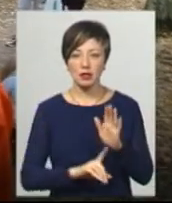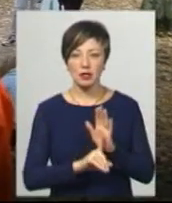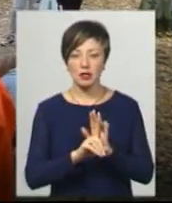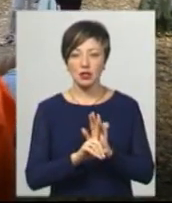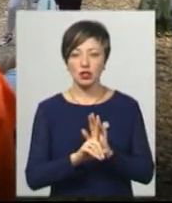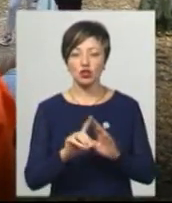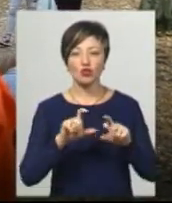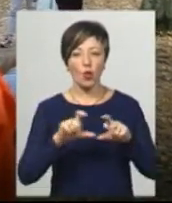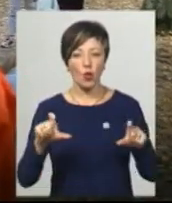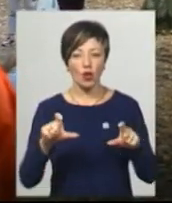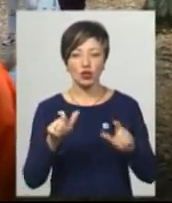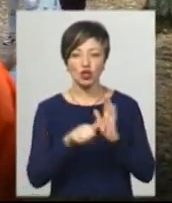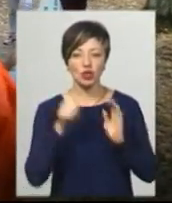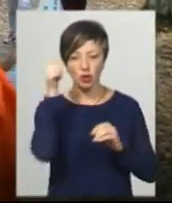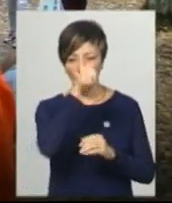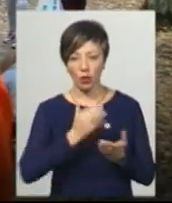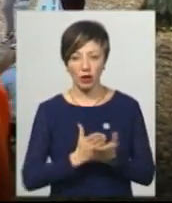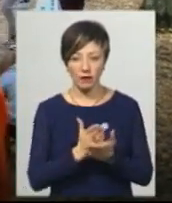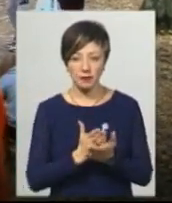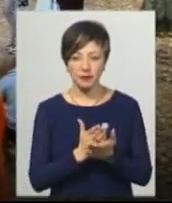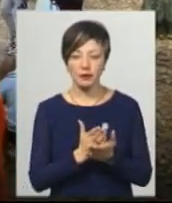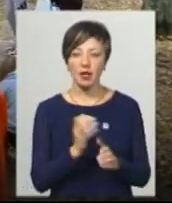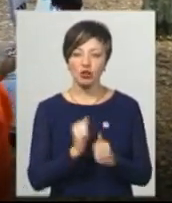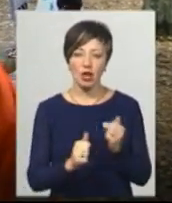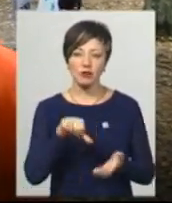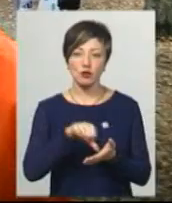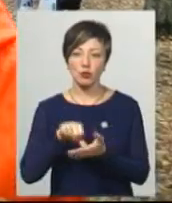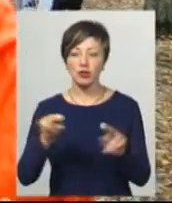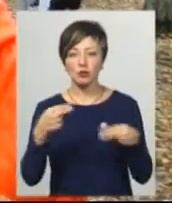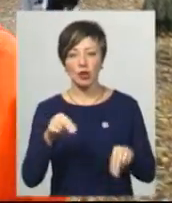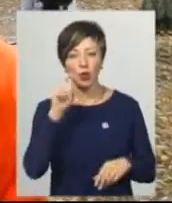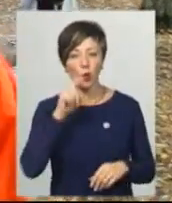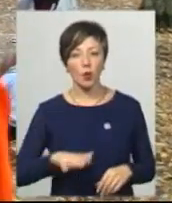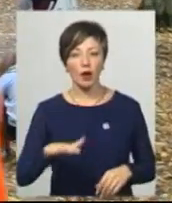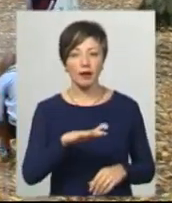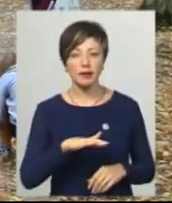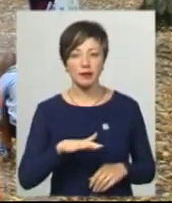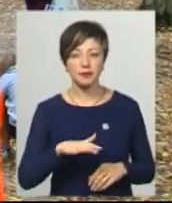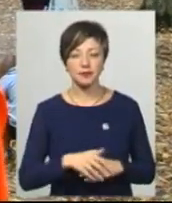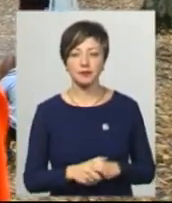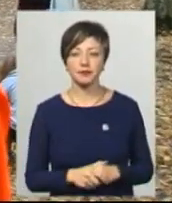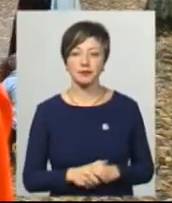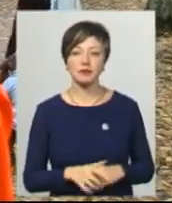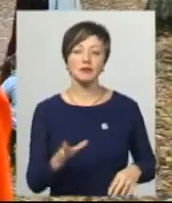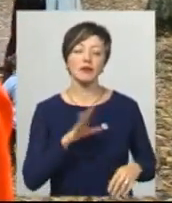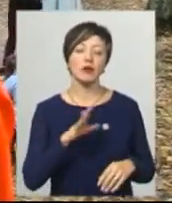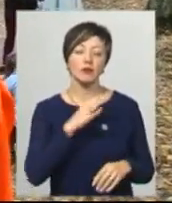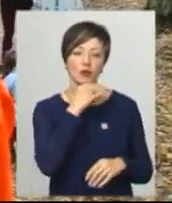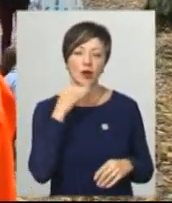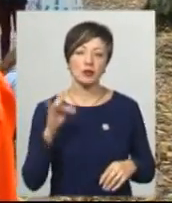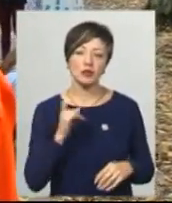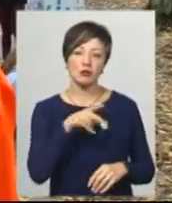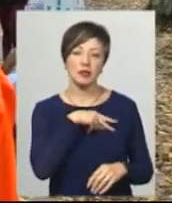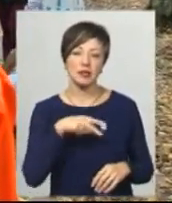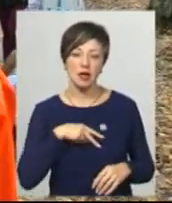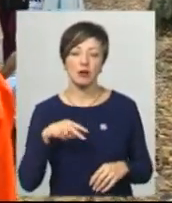зі школи, вже десь років 6. Часто виступаю на чемпіонатах України. Був багаторазовим